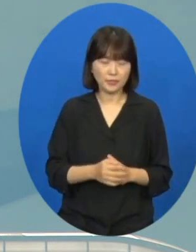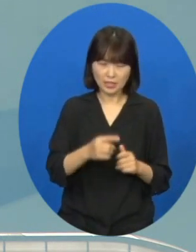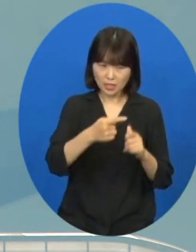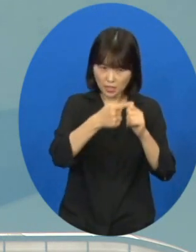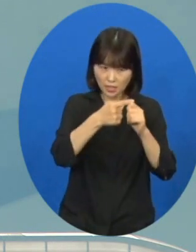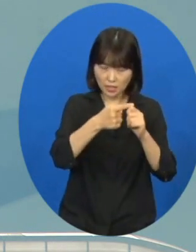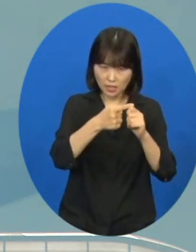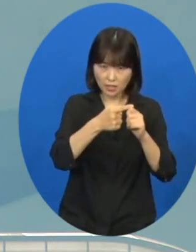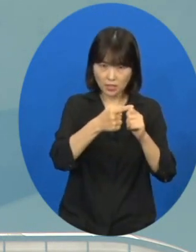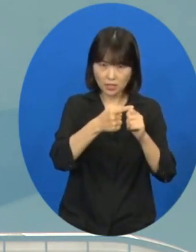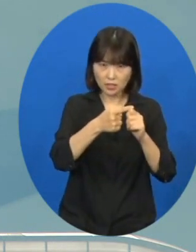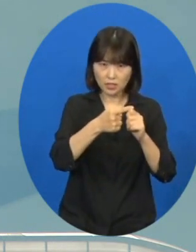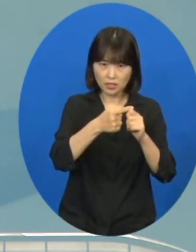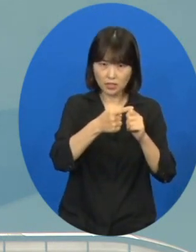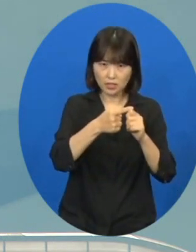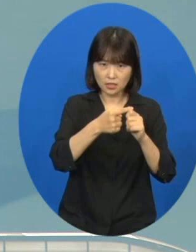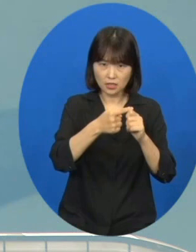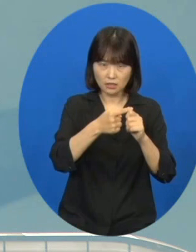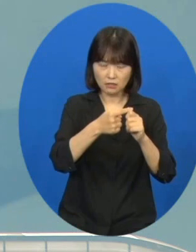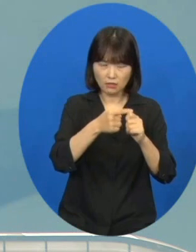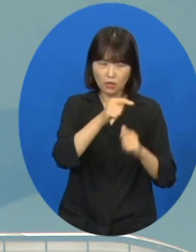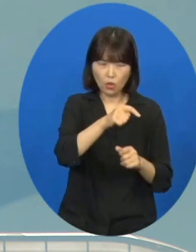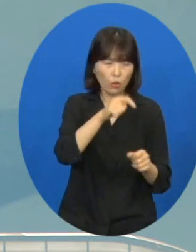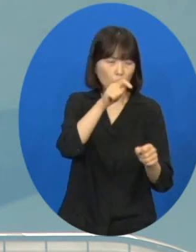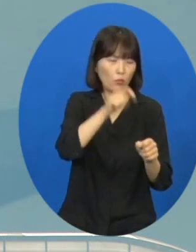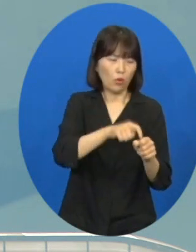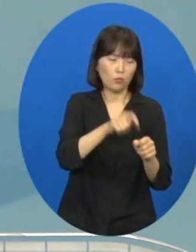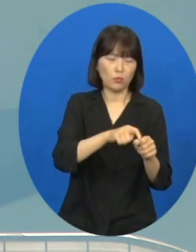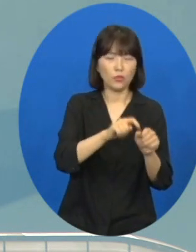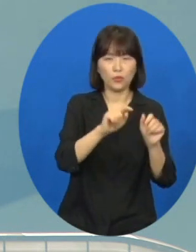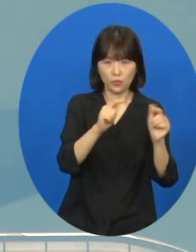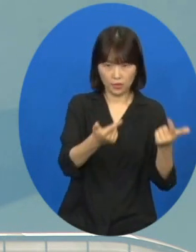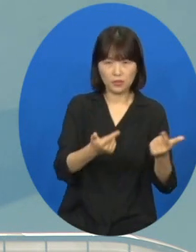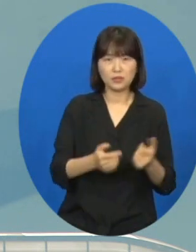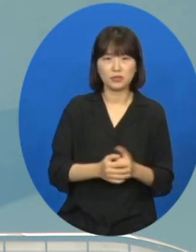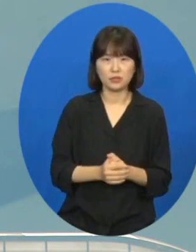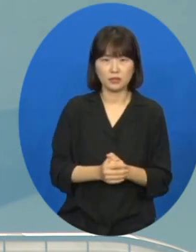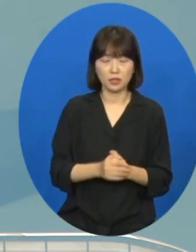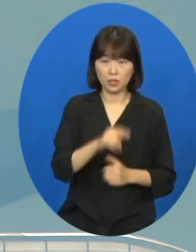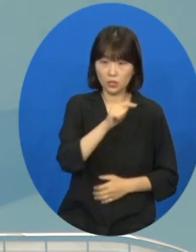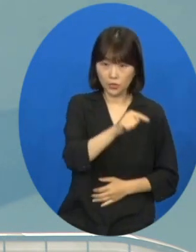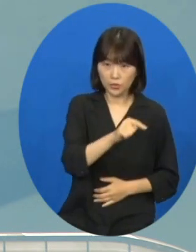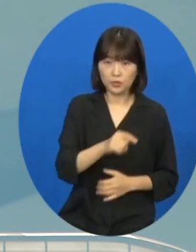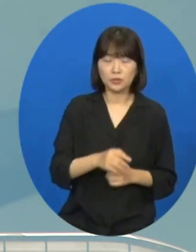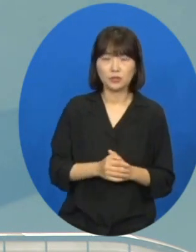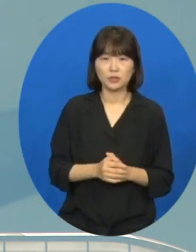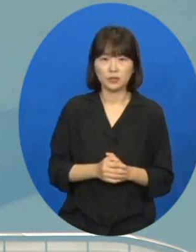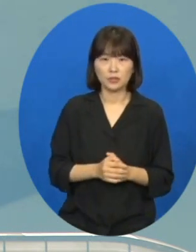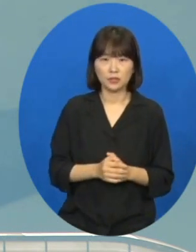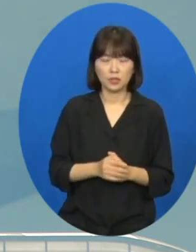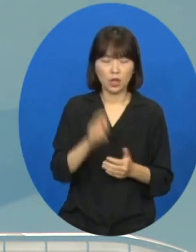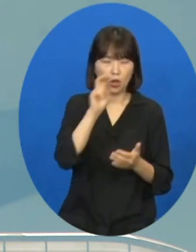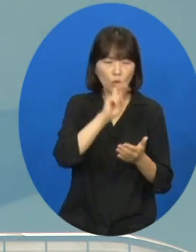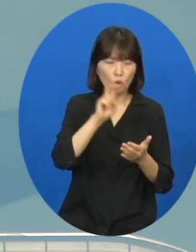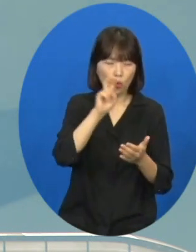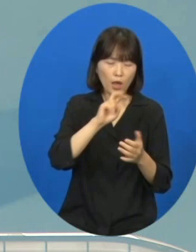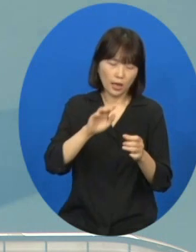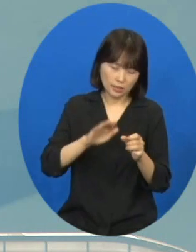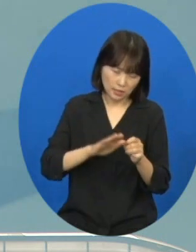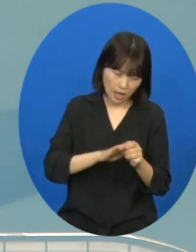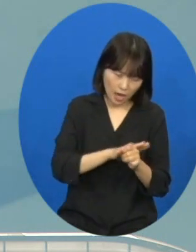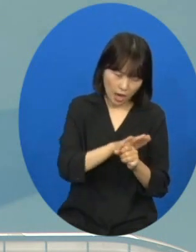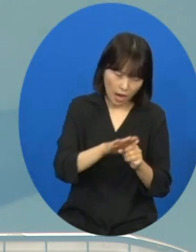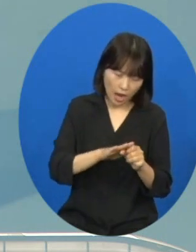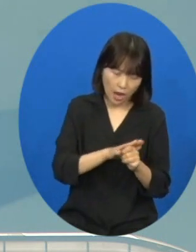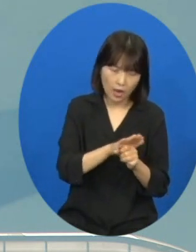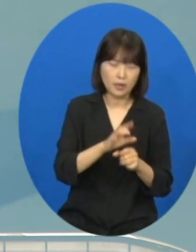1등하는 거는 너의 목표가 아니야. 너는 노래를 사랑하기만